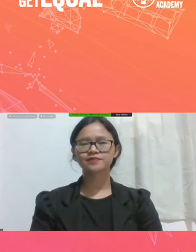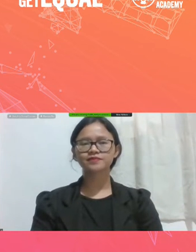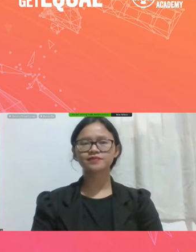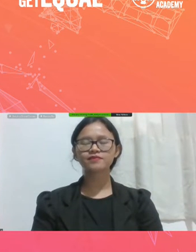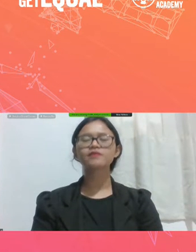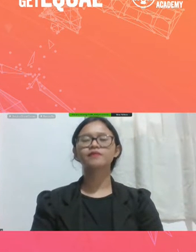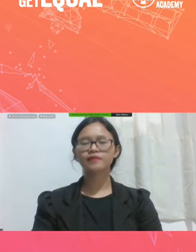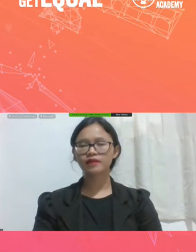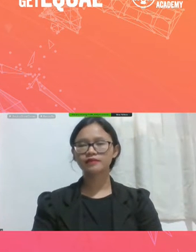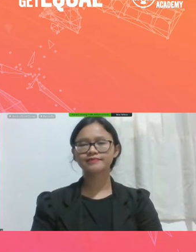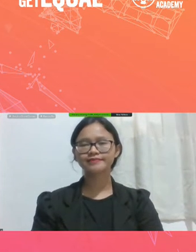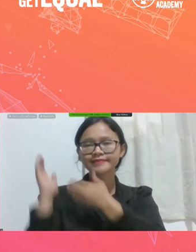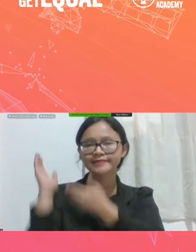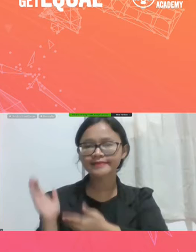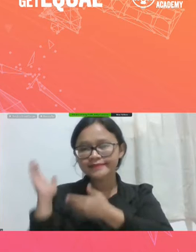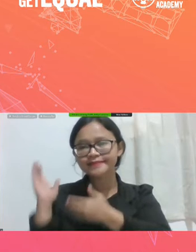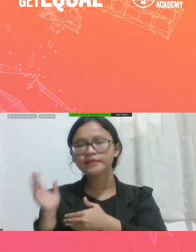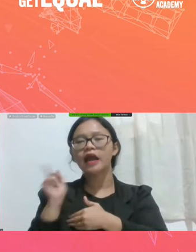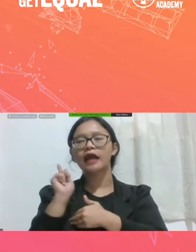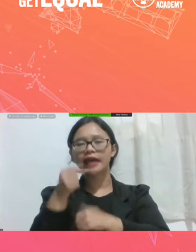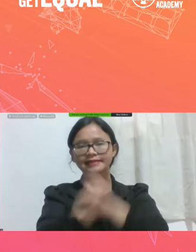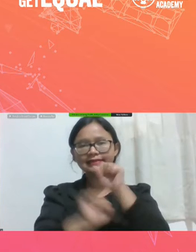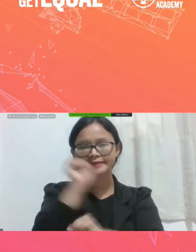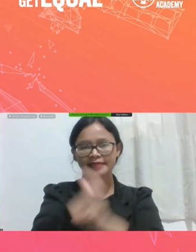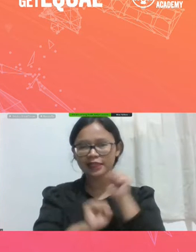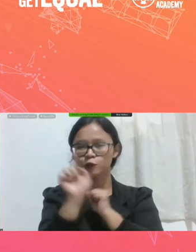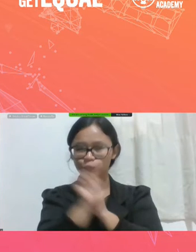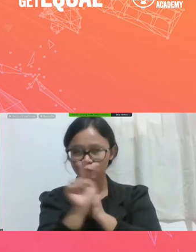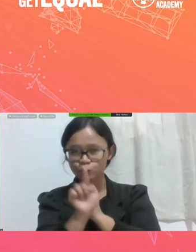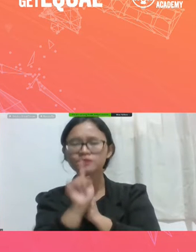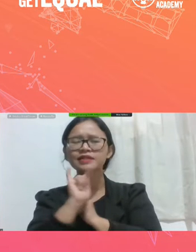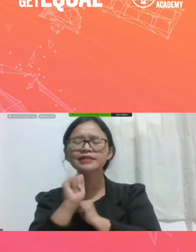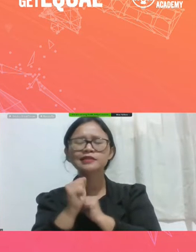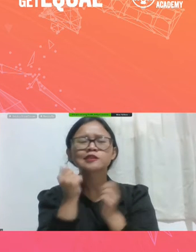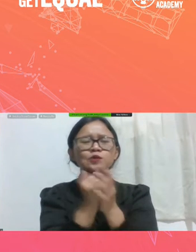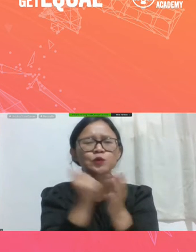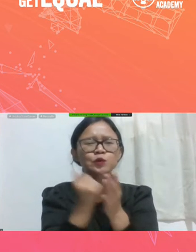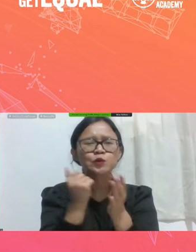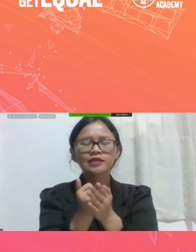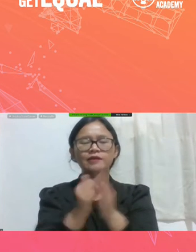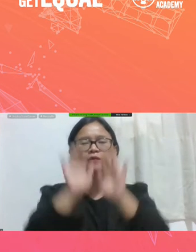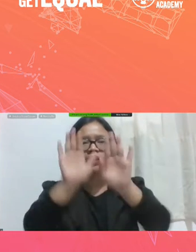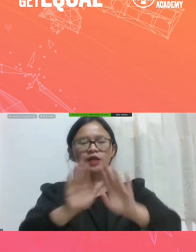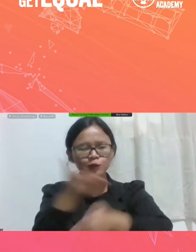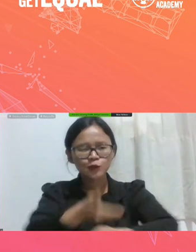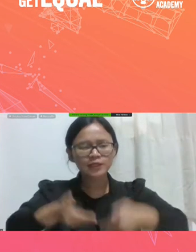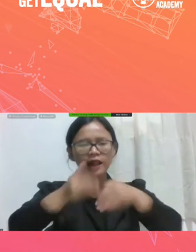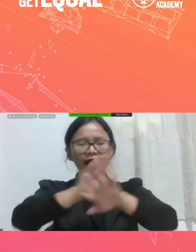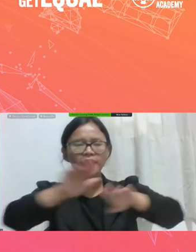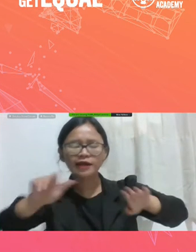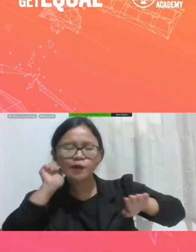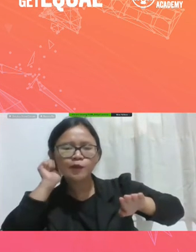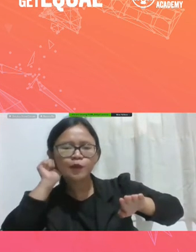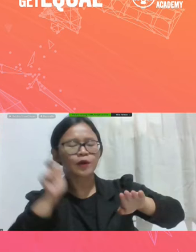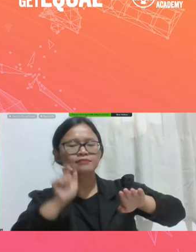Ini potret aktivitasnya dulu, saya mau berbagi tentang potret aktivitas anak dan kaum muda perempuan Indonesia ya di media